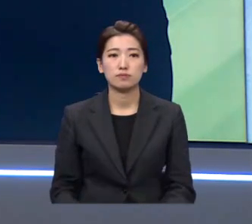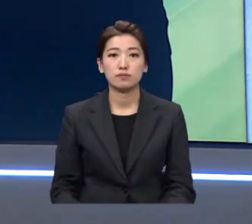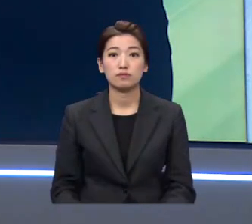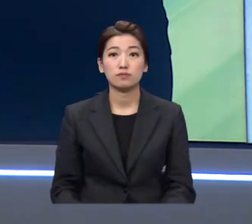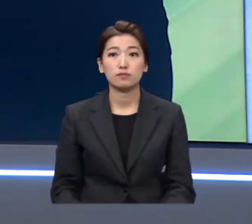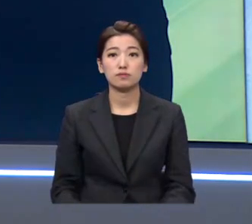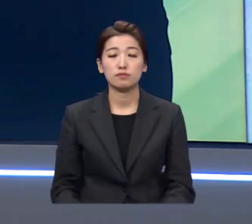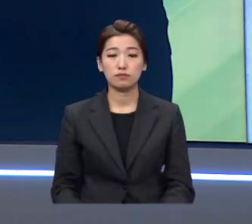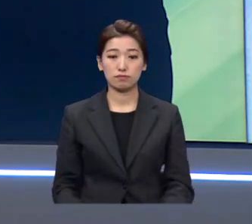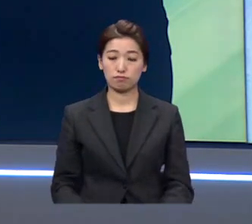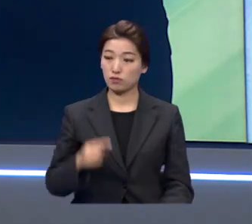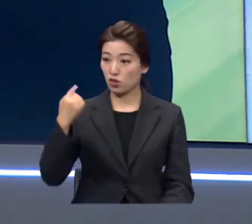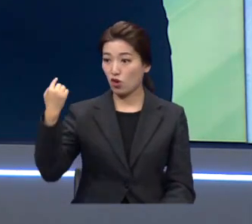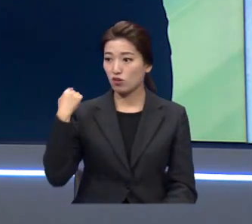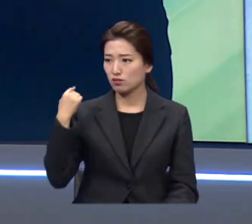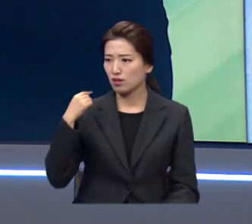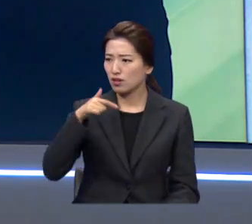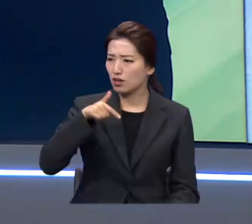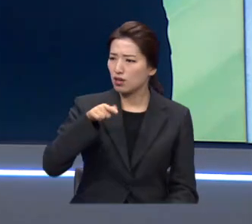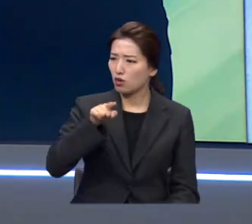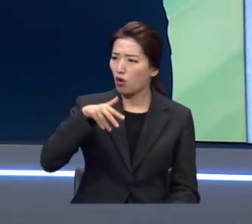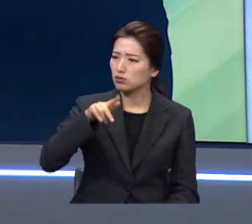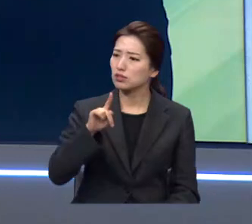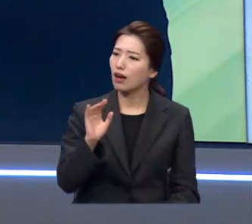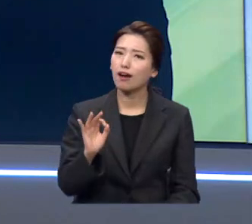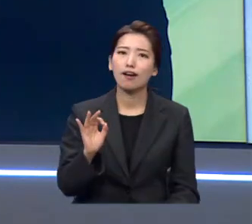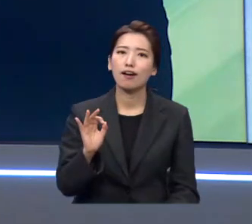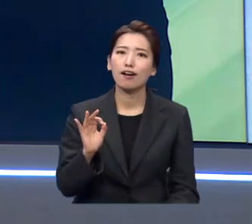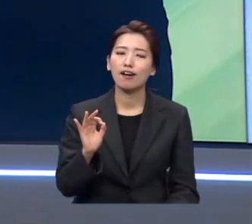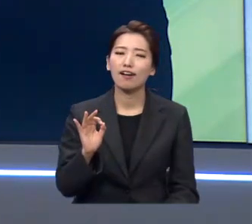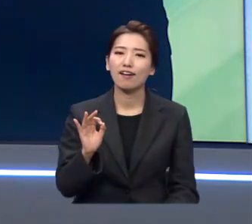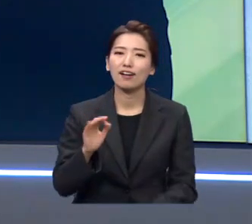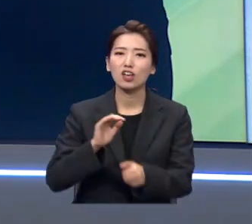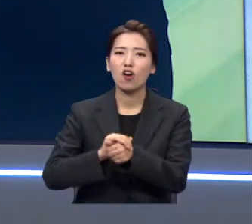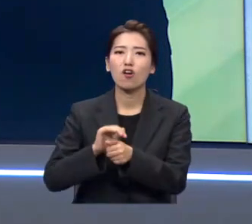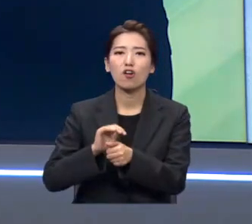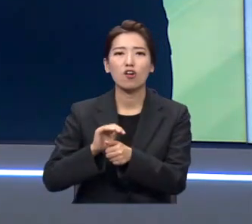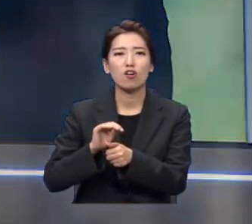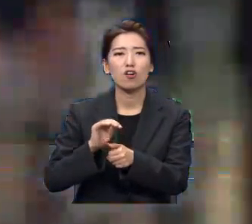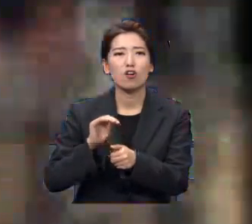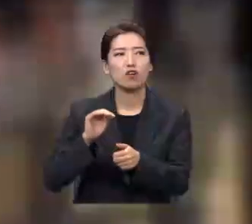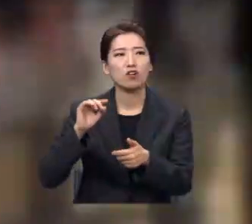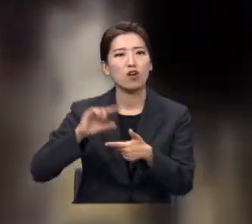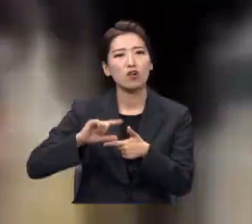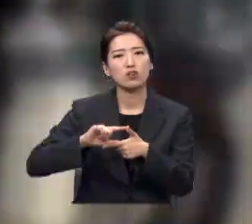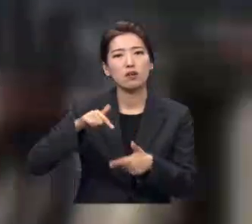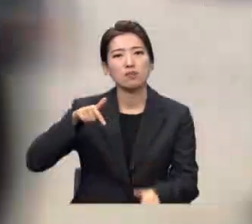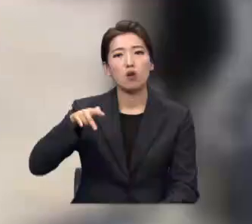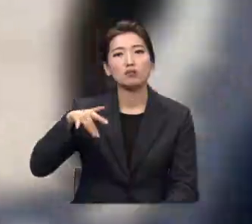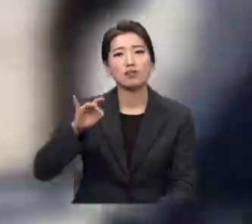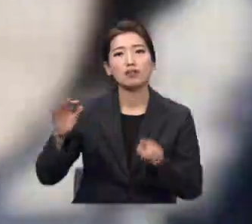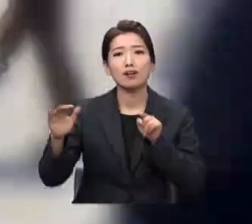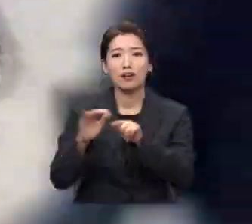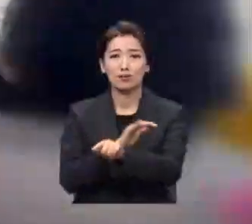경남 거창에 갔었습니다 왜 갔는지 영상으로 보고 오시죠